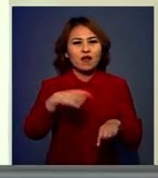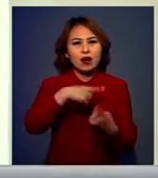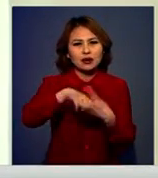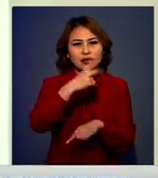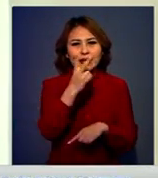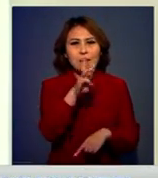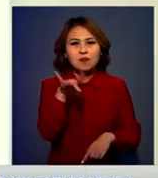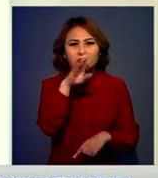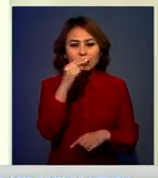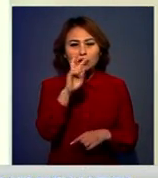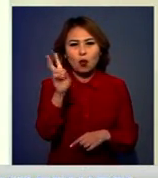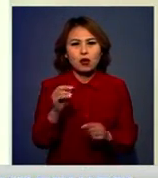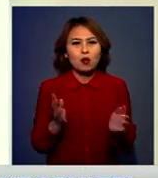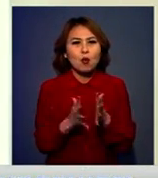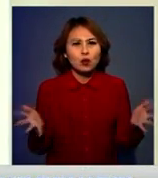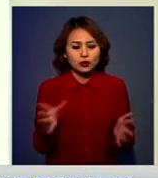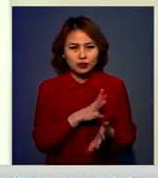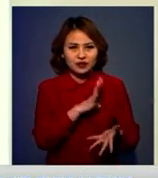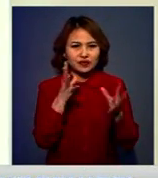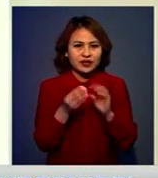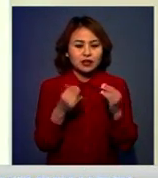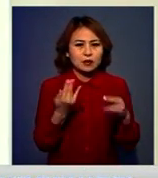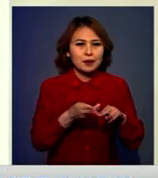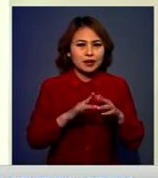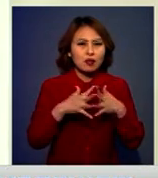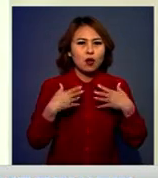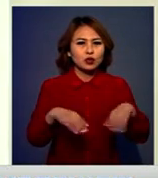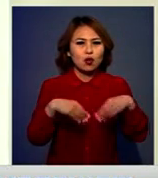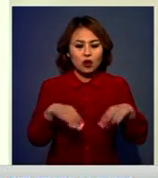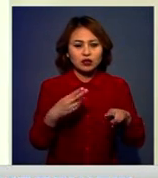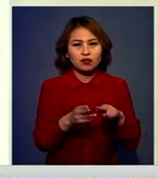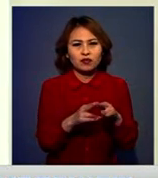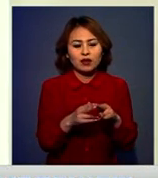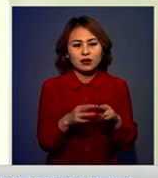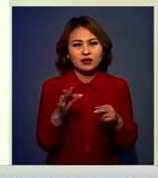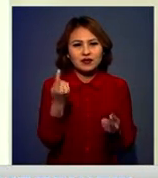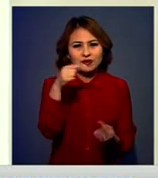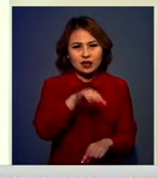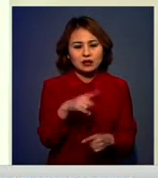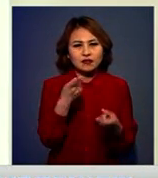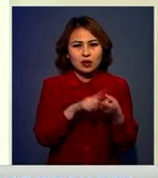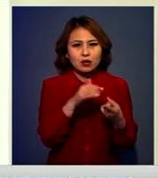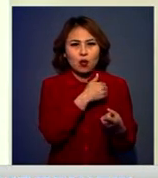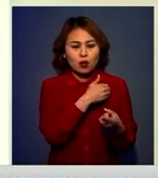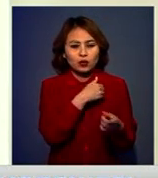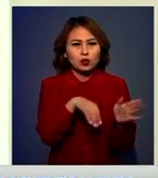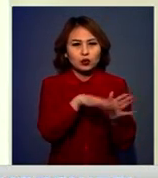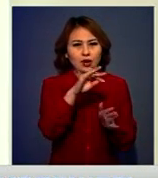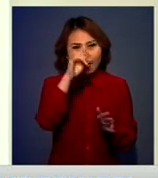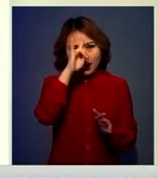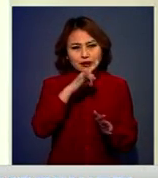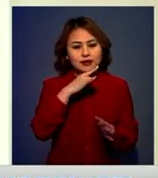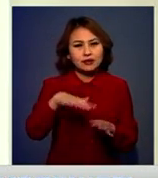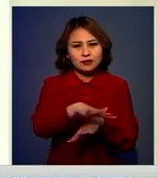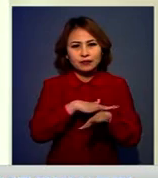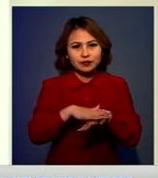2 миллиард доллардан асып түскен болатын. Сондай-ақ біз ауыл шаруашылығы саласы жағынан ынтымақтастықты дамытуды көздейміз. Себебі қазақ елі осы